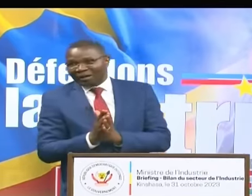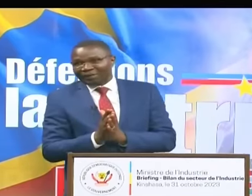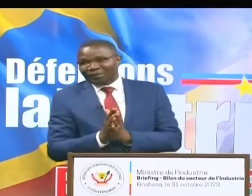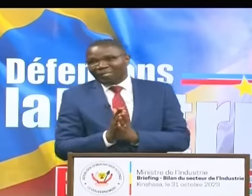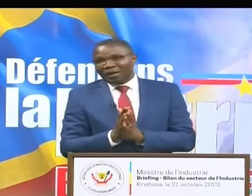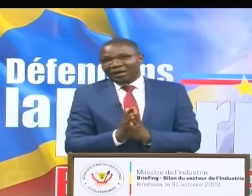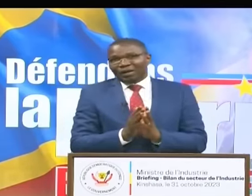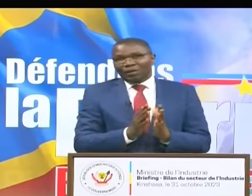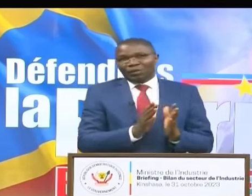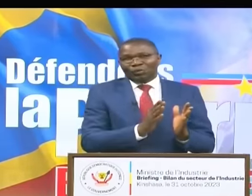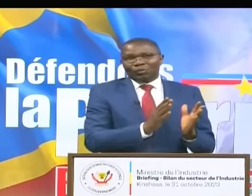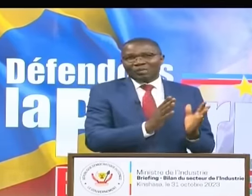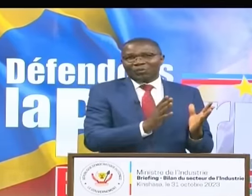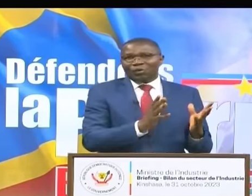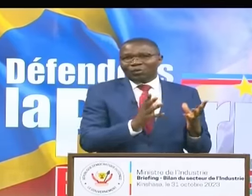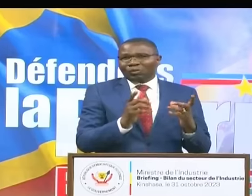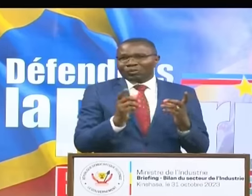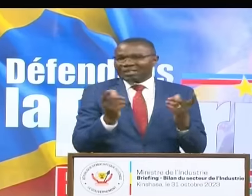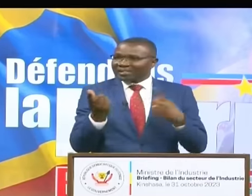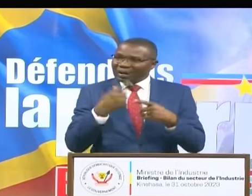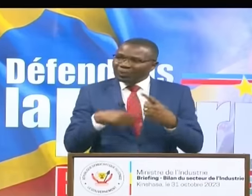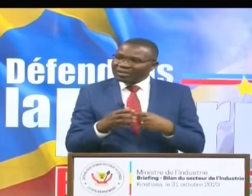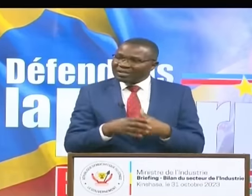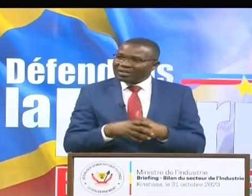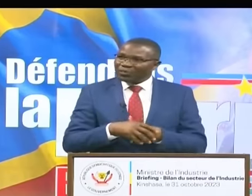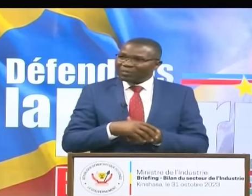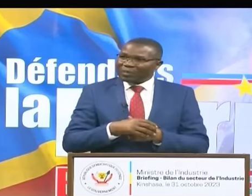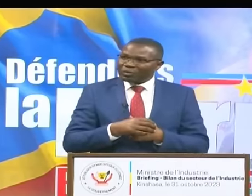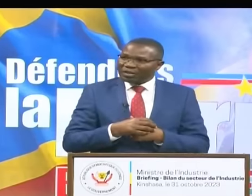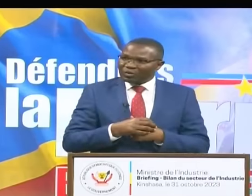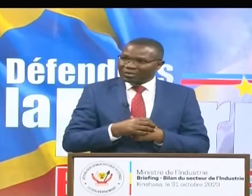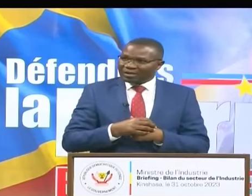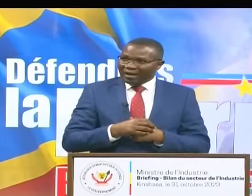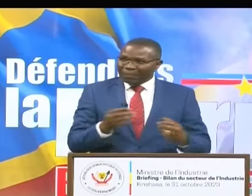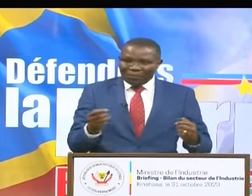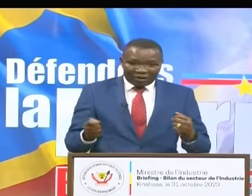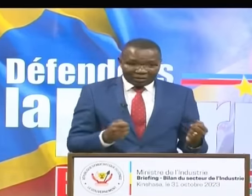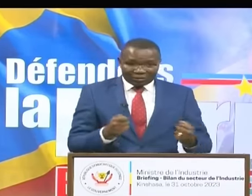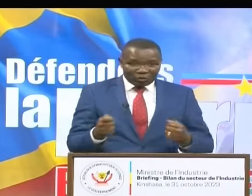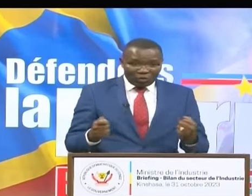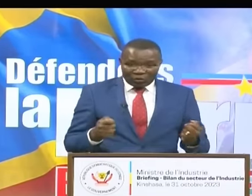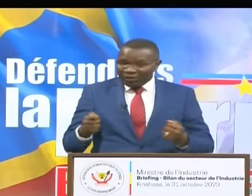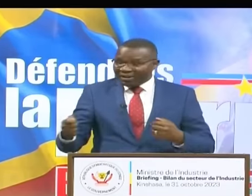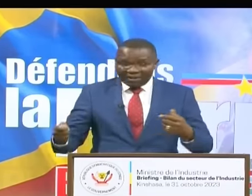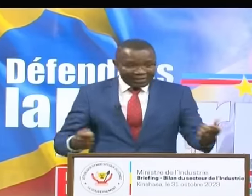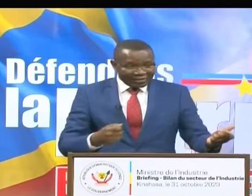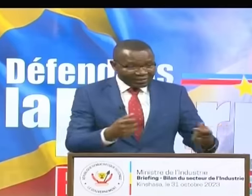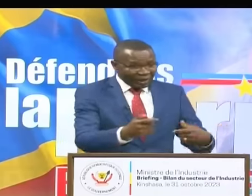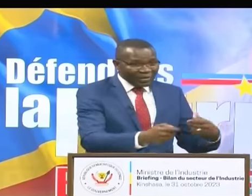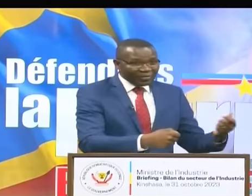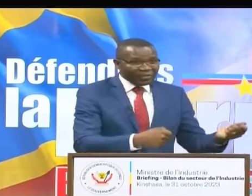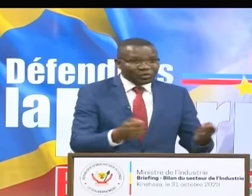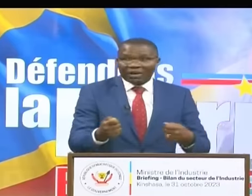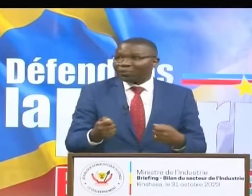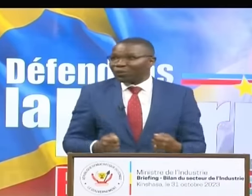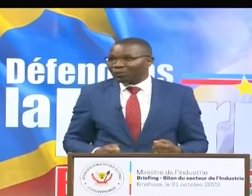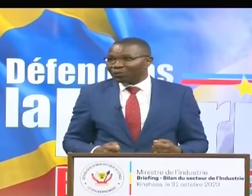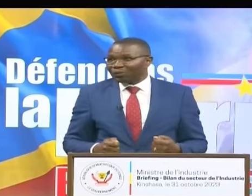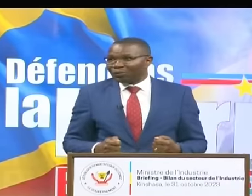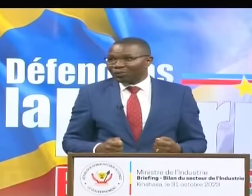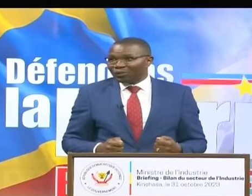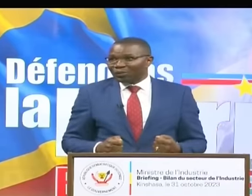comment. Nous avons changé la politique du fonds de promotion de l'industrie. À l'époque, tout le monde venait s'abreuver sur les